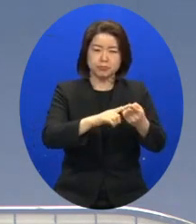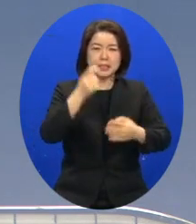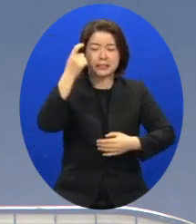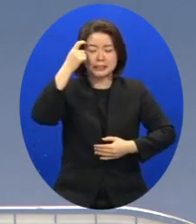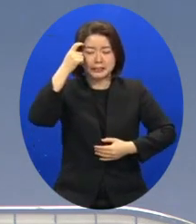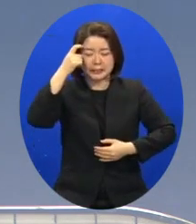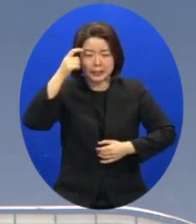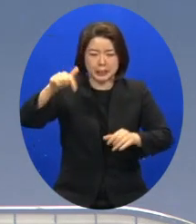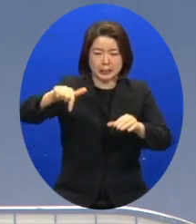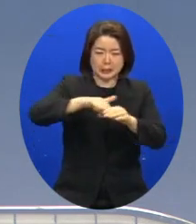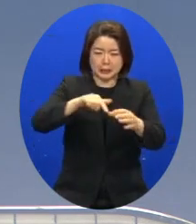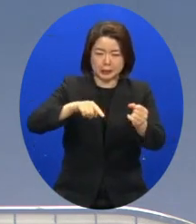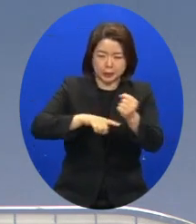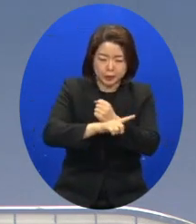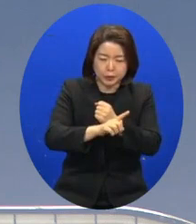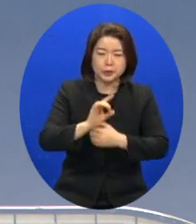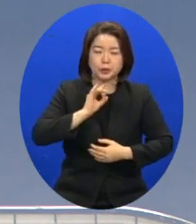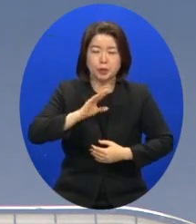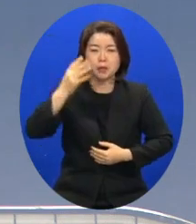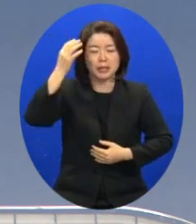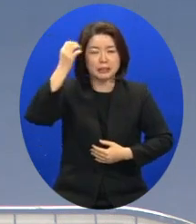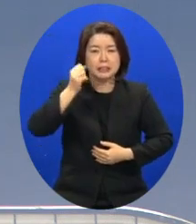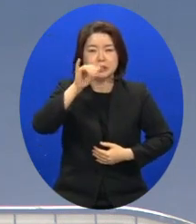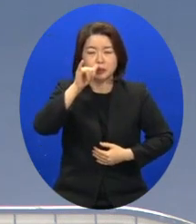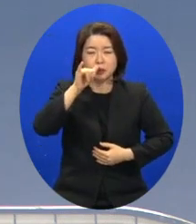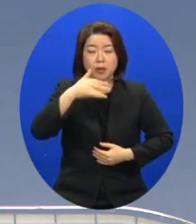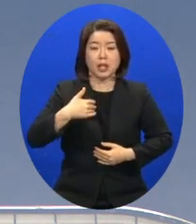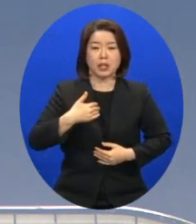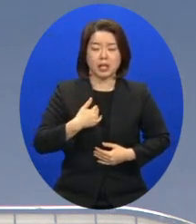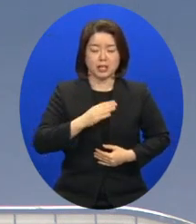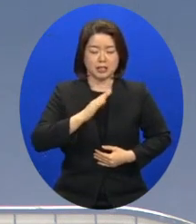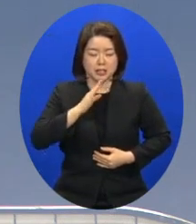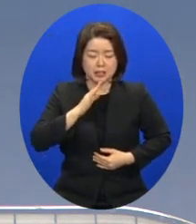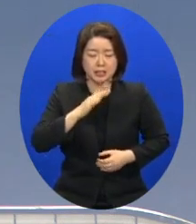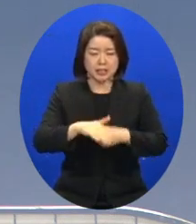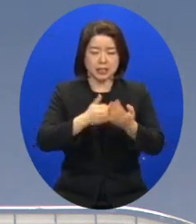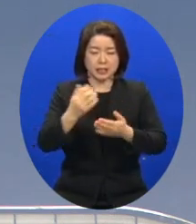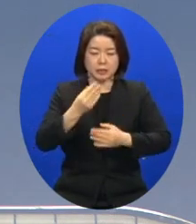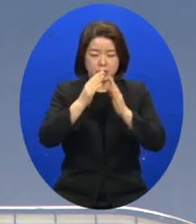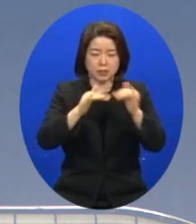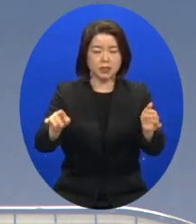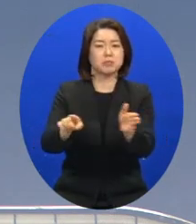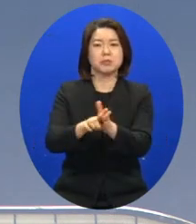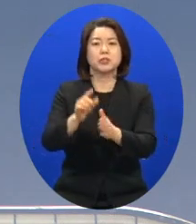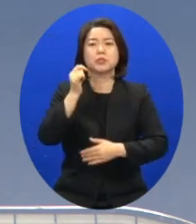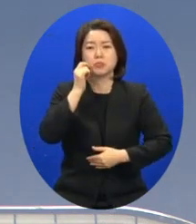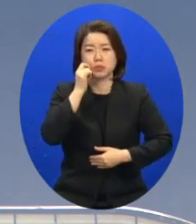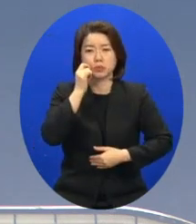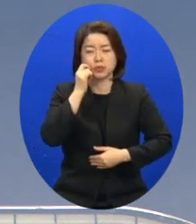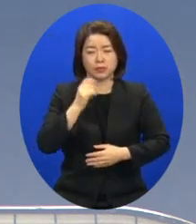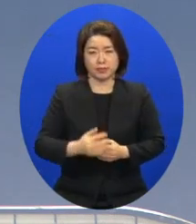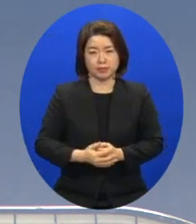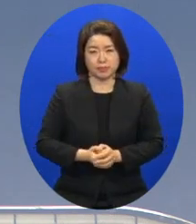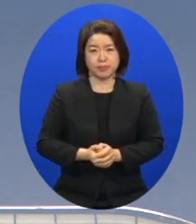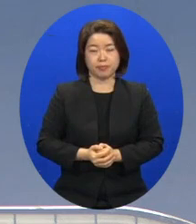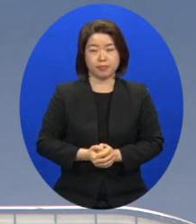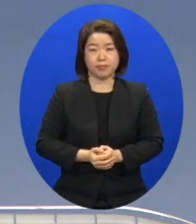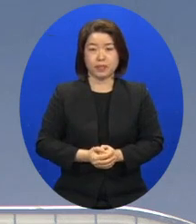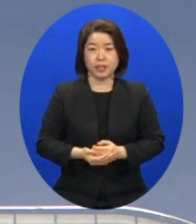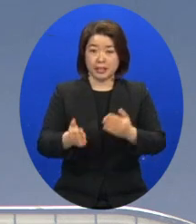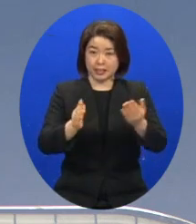진짜 하나님이 내 안에 계시다는 것을 믿지 못하는 것입니다 그런데 참 놀라운 것은